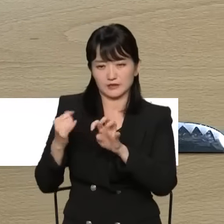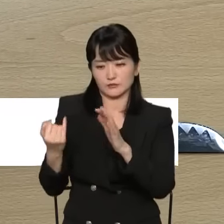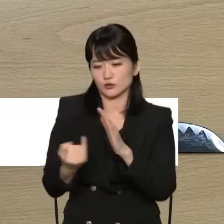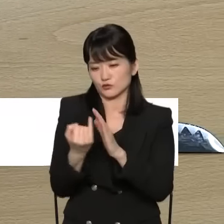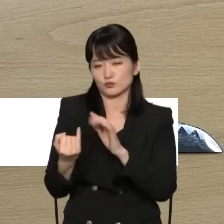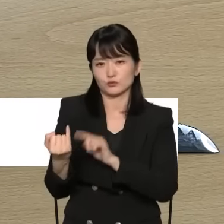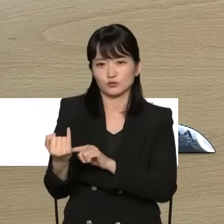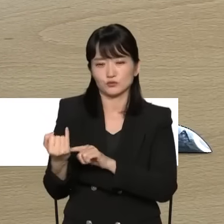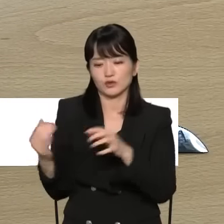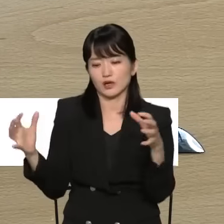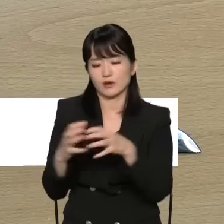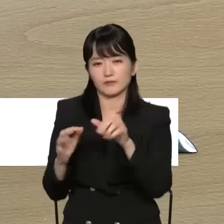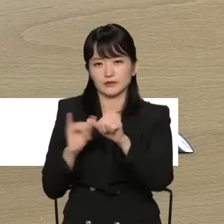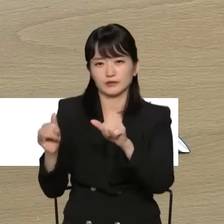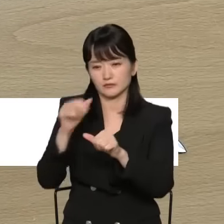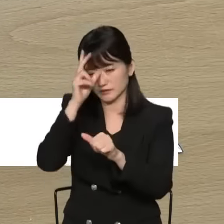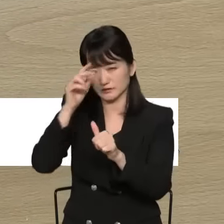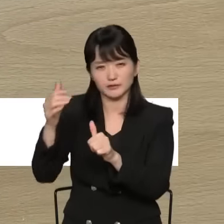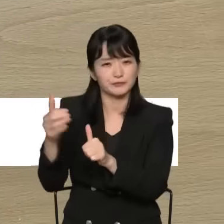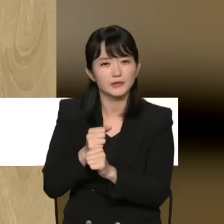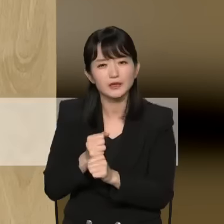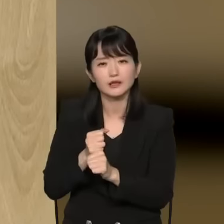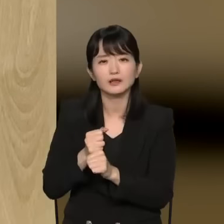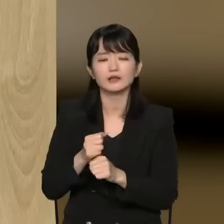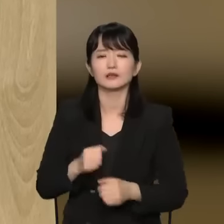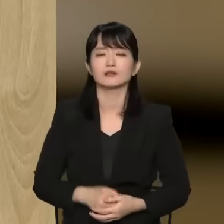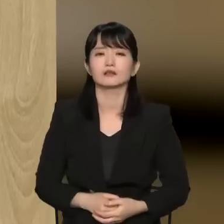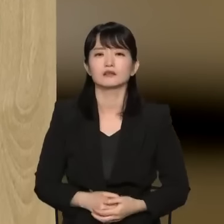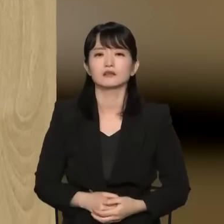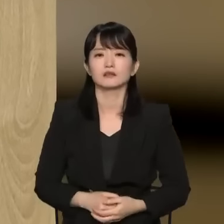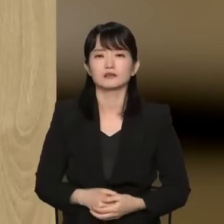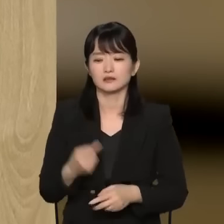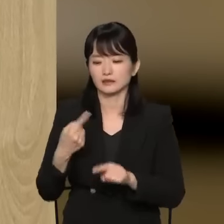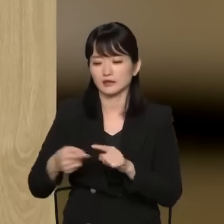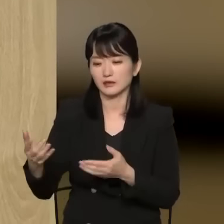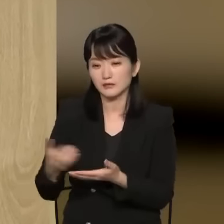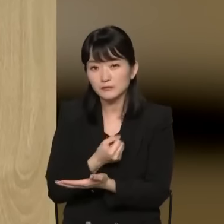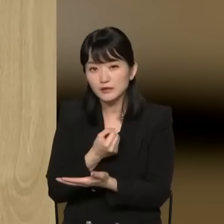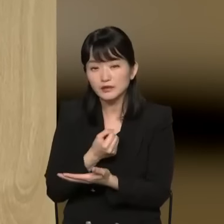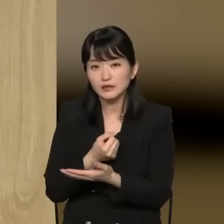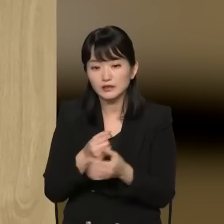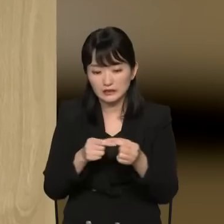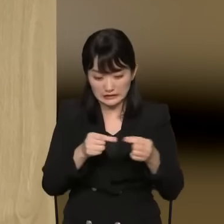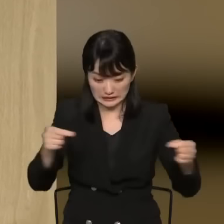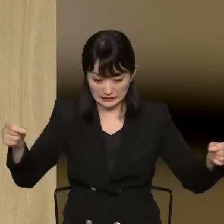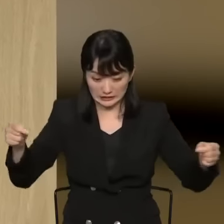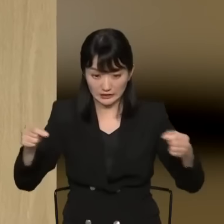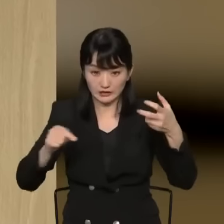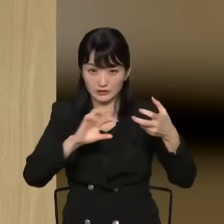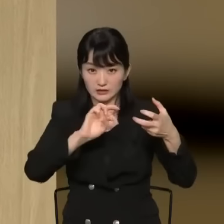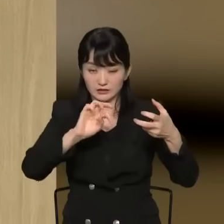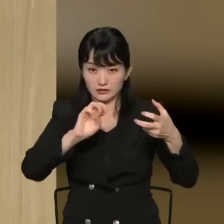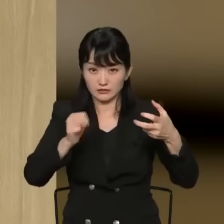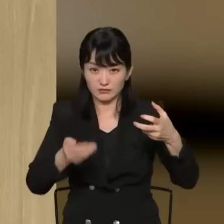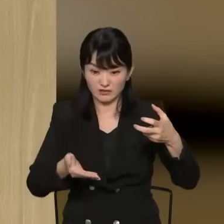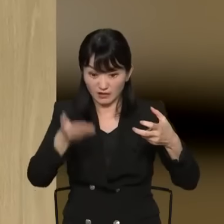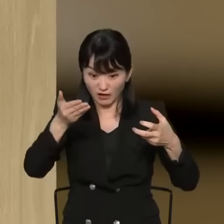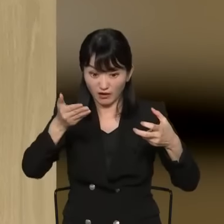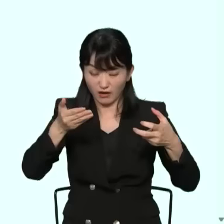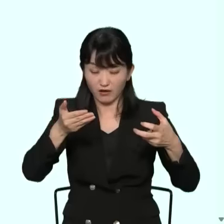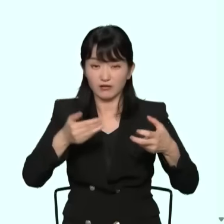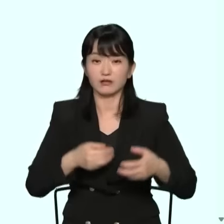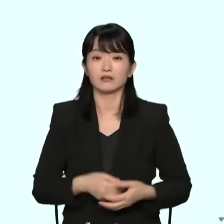등 5명도 경찰에 붙잡혔습니다. 경찰이 압수한 칼 중엔 날 길이가 70cm가 넘는 칼도